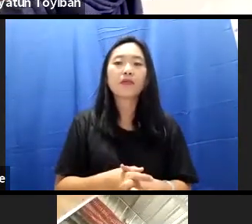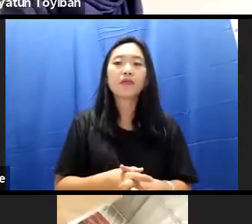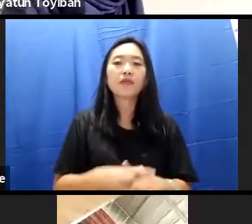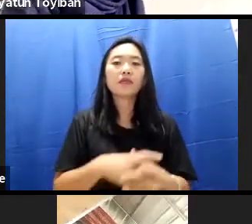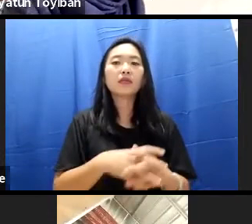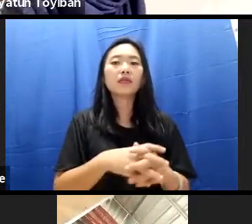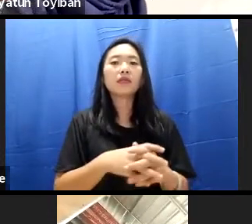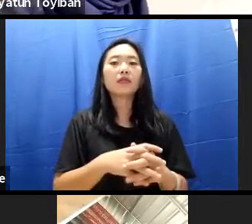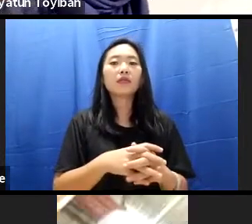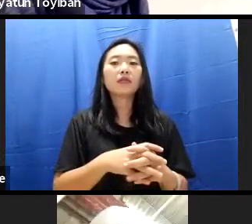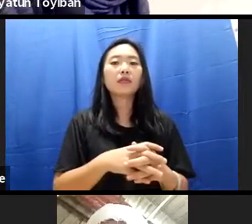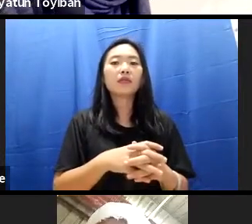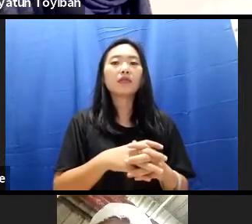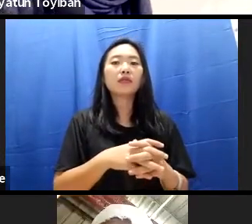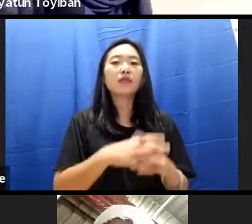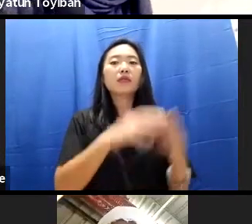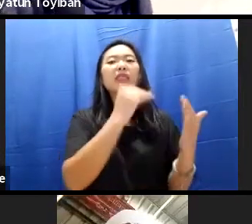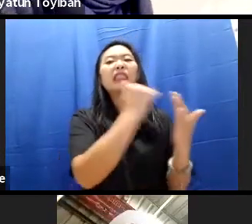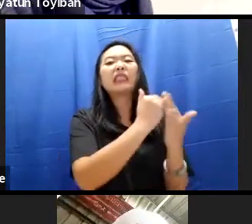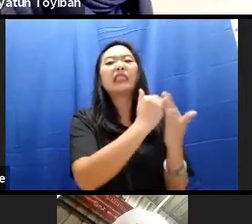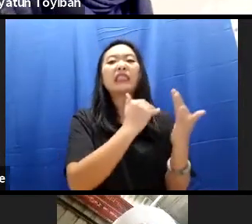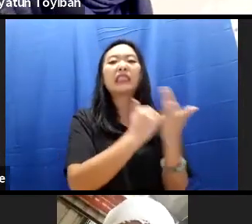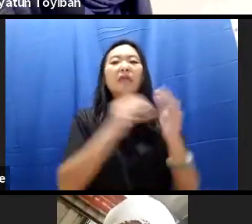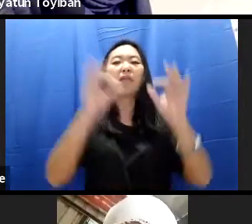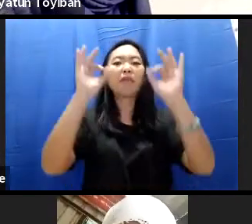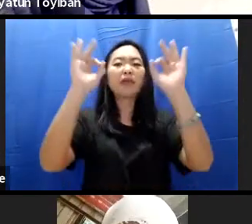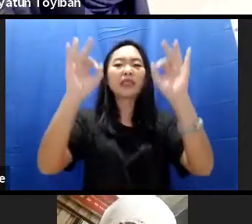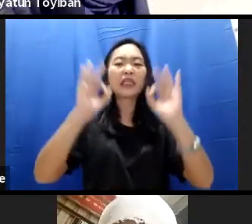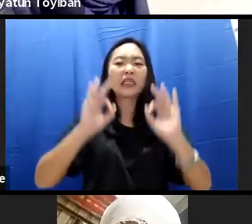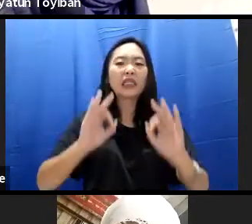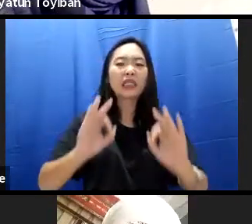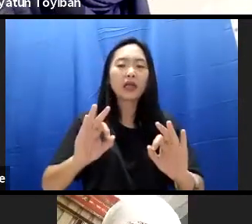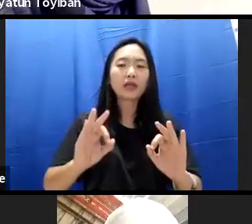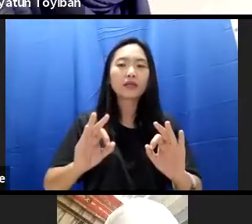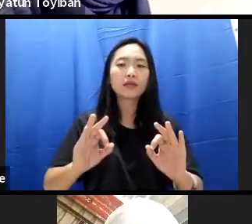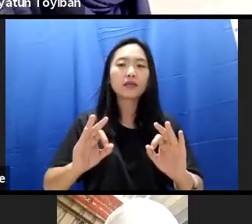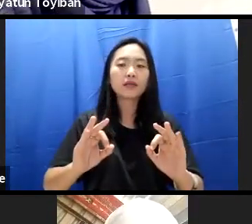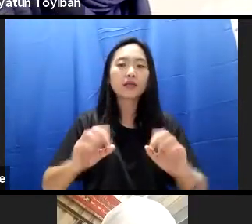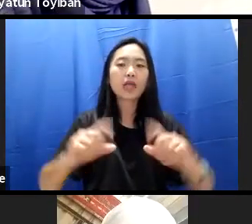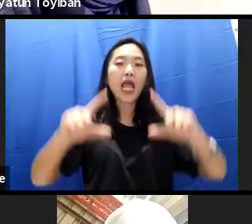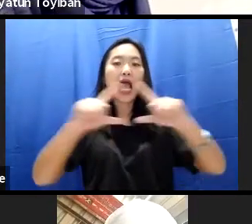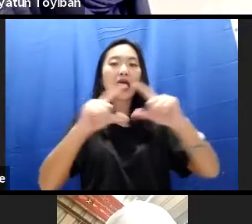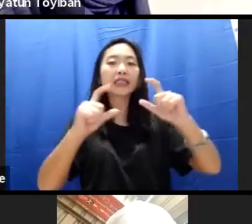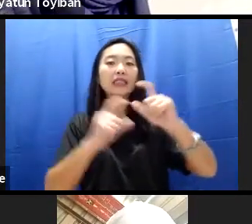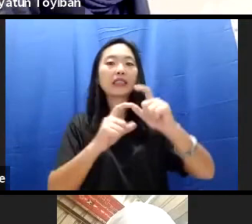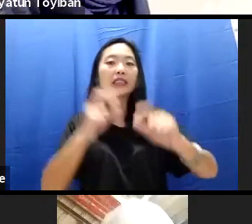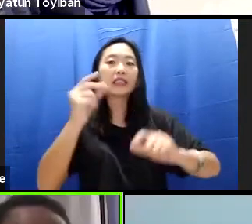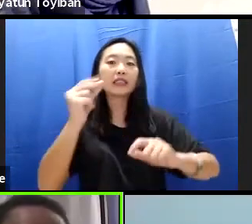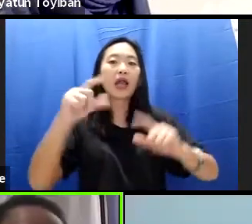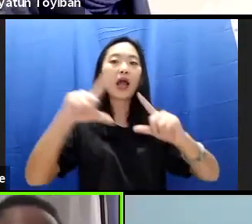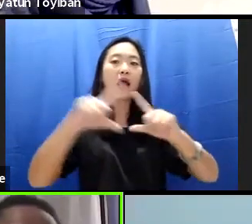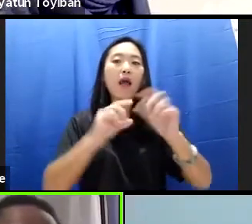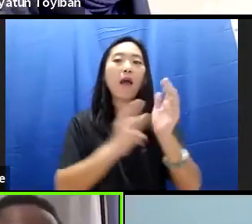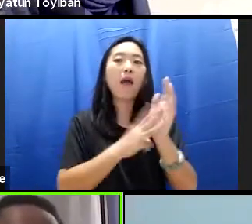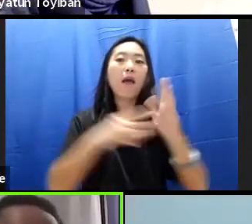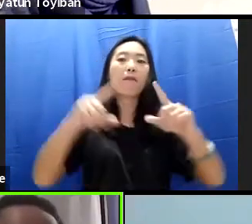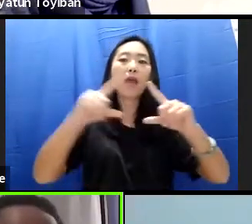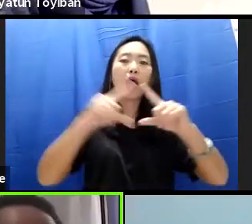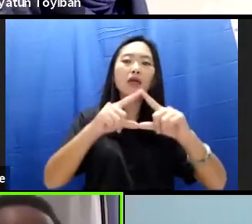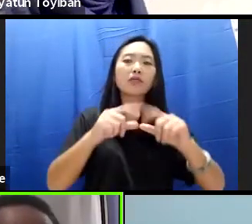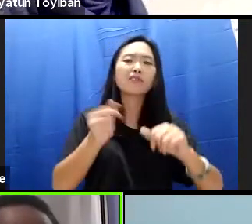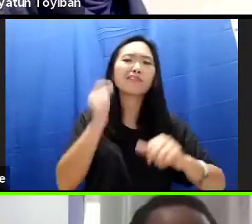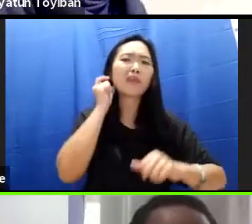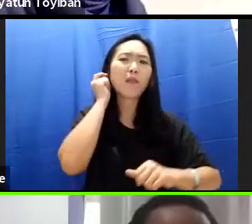saya perhatikan di zaman Belanda dulu dengan sistem pendidikan yang pola asrama di mana anak-anak perempuan dikirim dari kampung langsung masuk asrama, itu